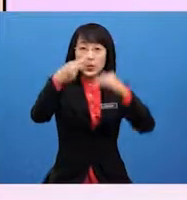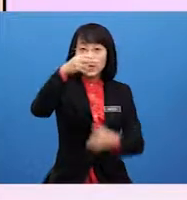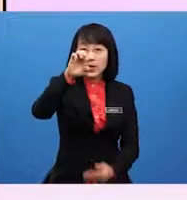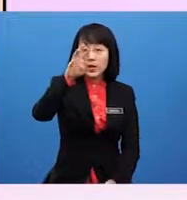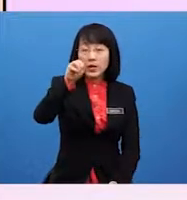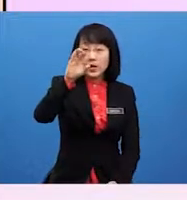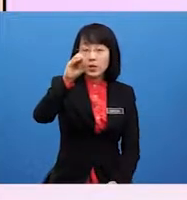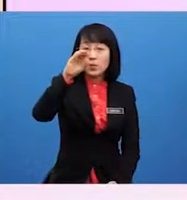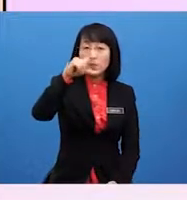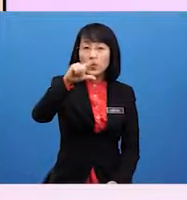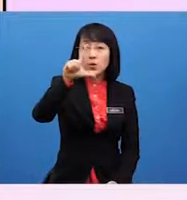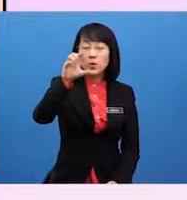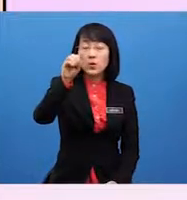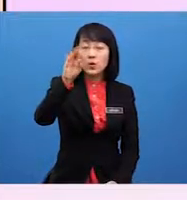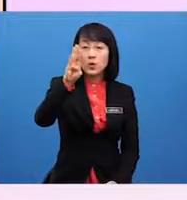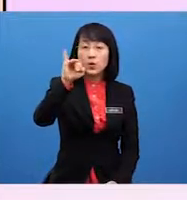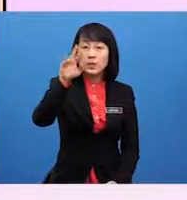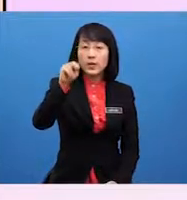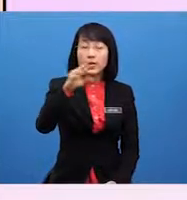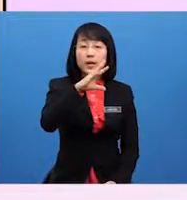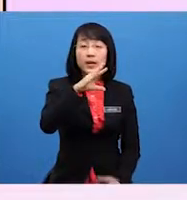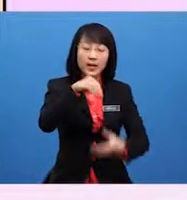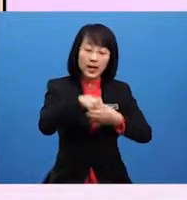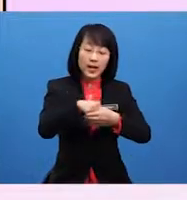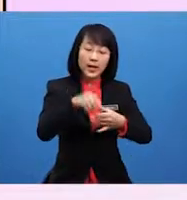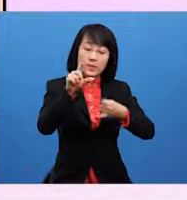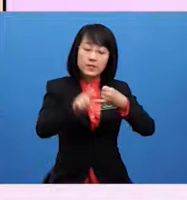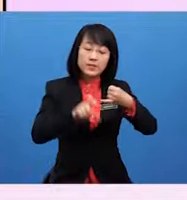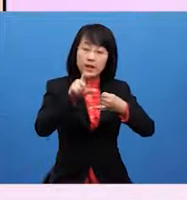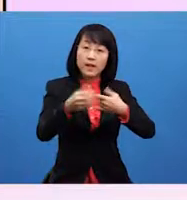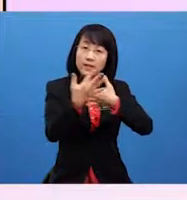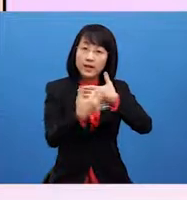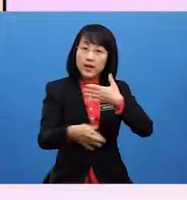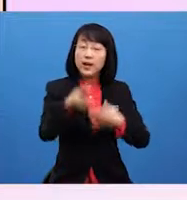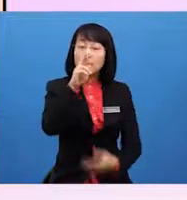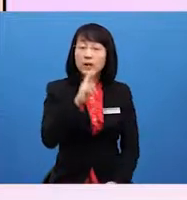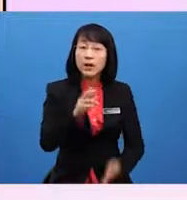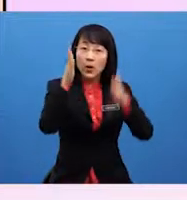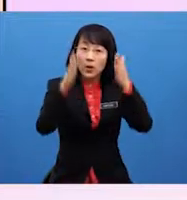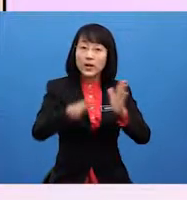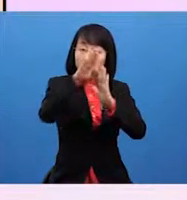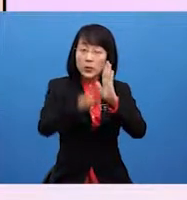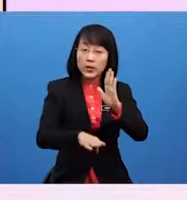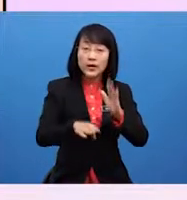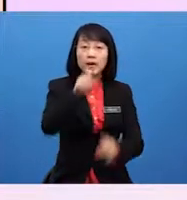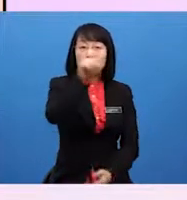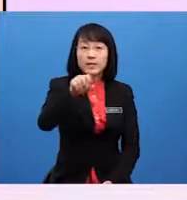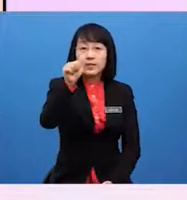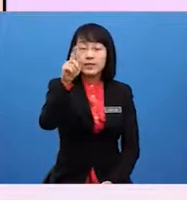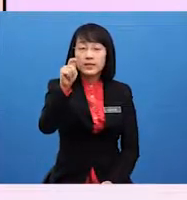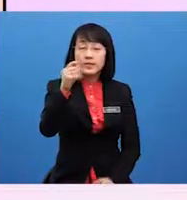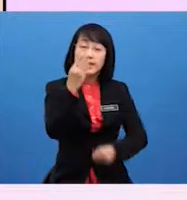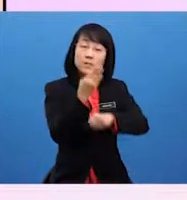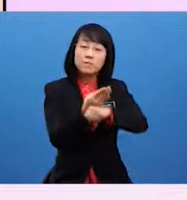dalam sel darah merah. Individu yang kekurangan zat besi di dalam tubuhnya akan